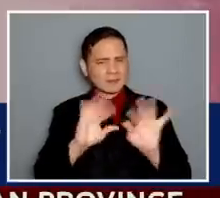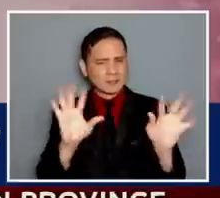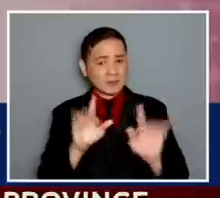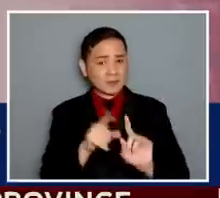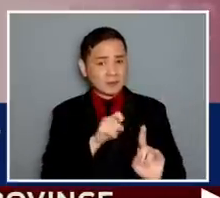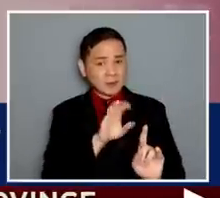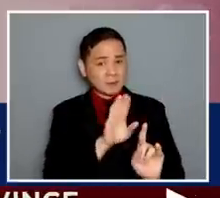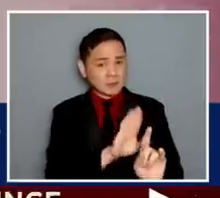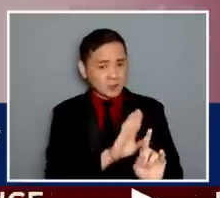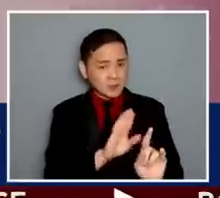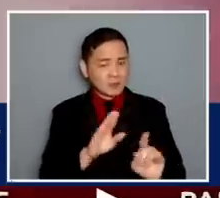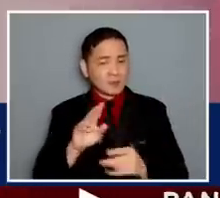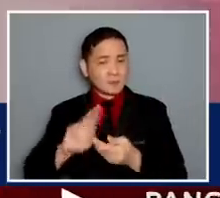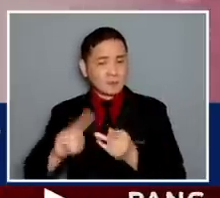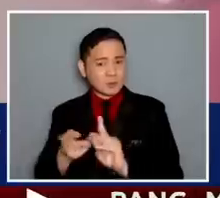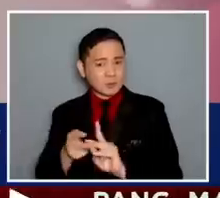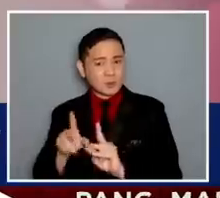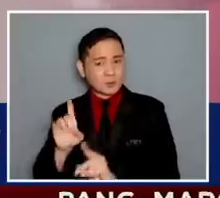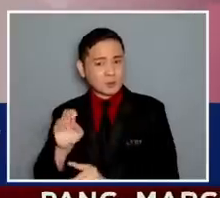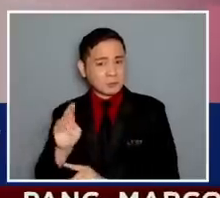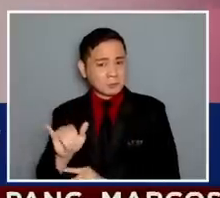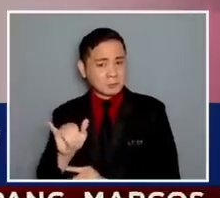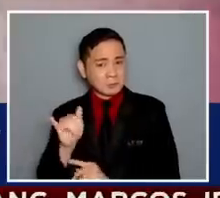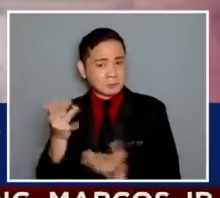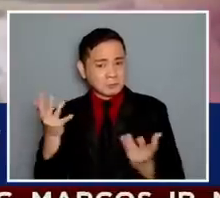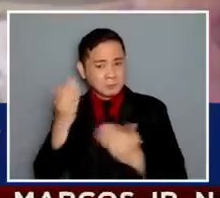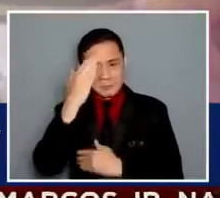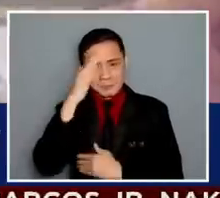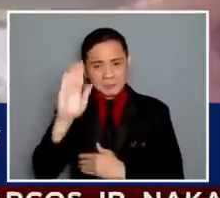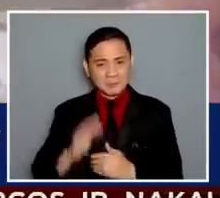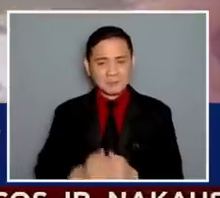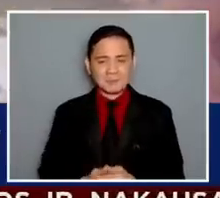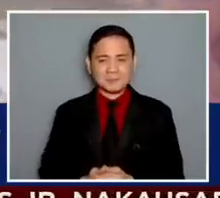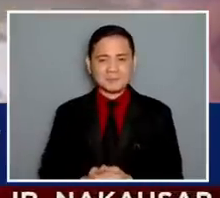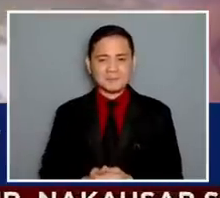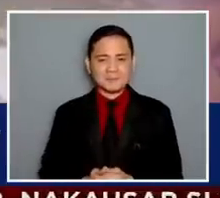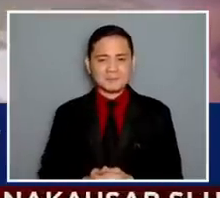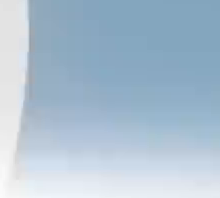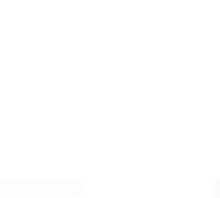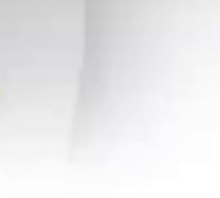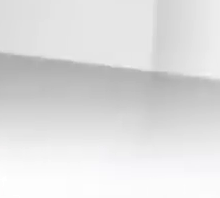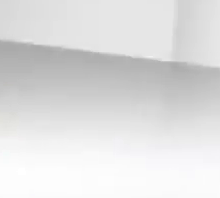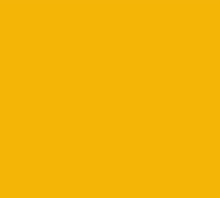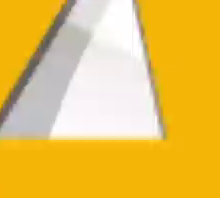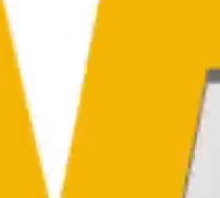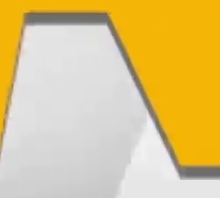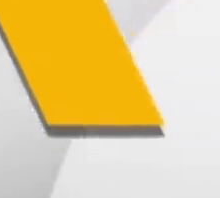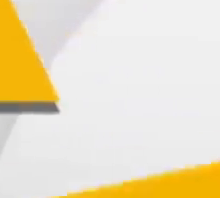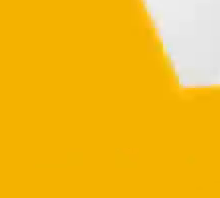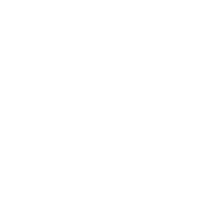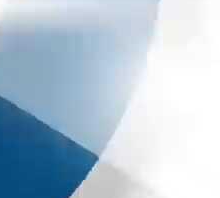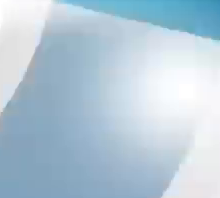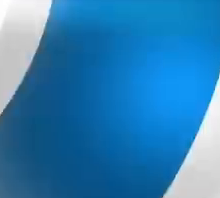sa on-screen partner na si Donnie. Ganiel Krishnan, ABS-CBN News.